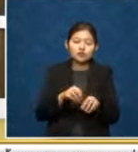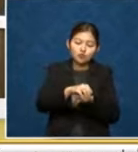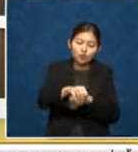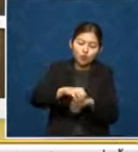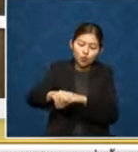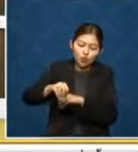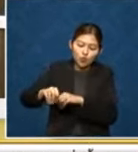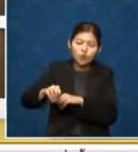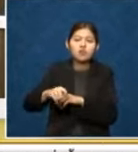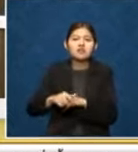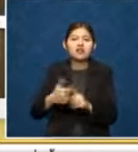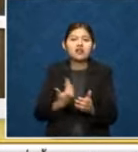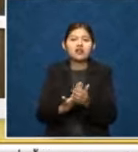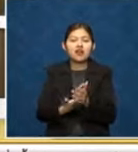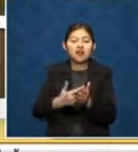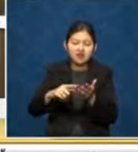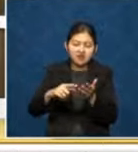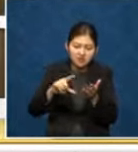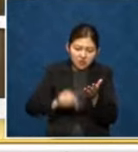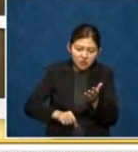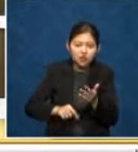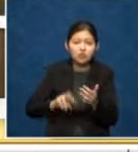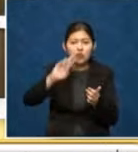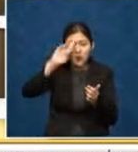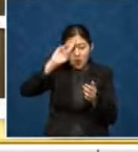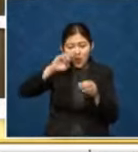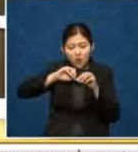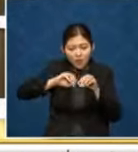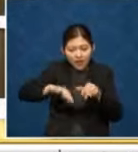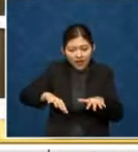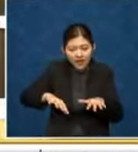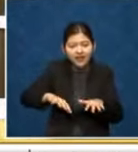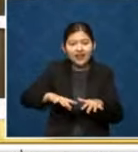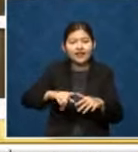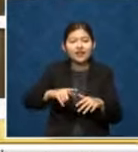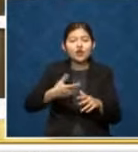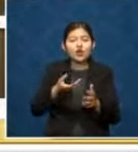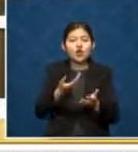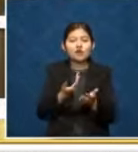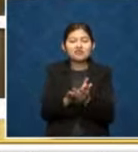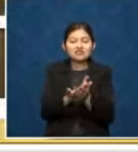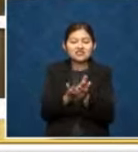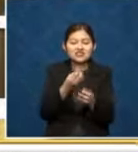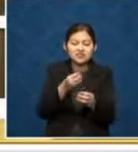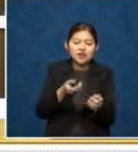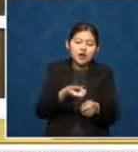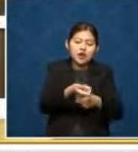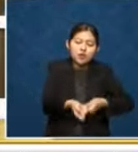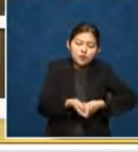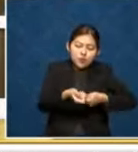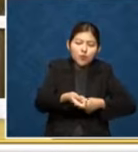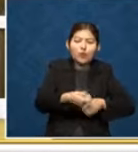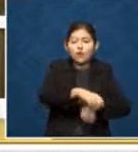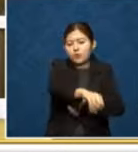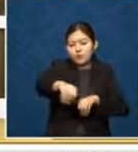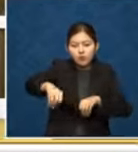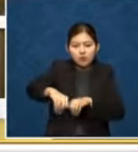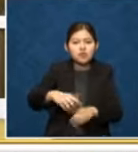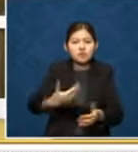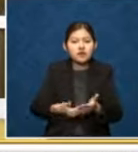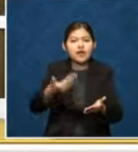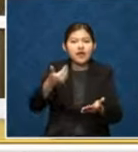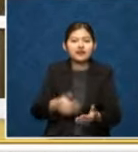ทิ้งช่วงโรคระบาดนะครับแต่ว่าราคาข้าวก็ยังลดลงนะครับแต่ก็ต้องขอขอบคุณทางกระทรวงพาณิชย์นะครับ